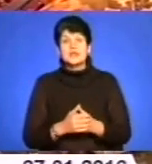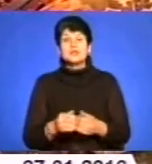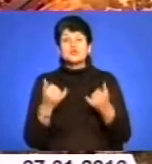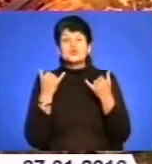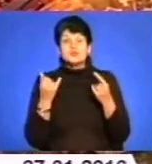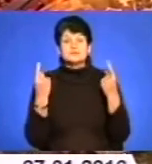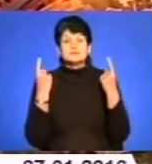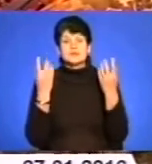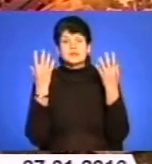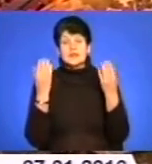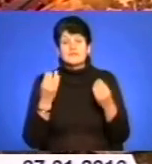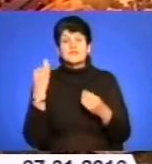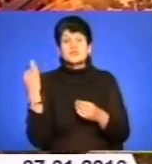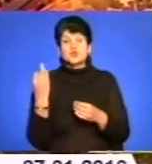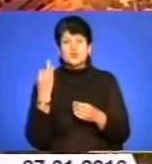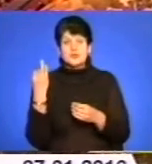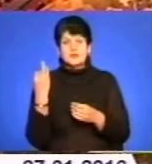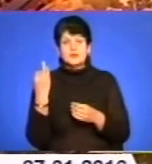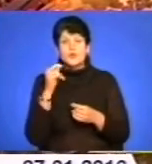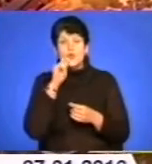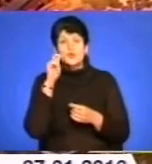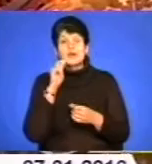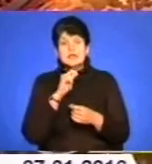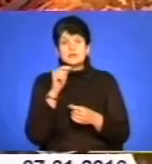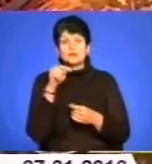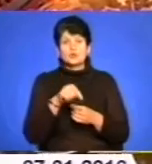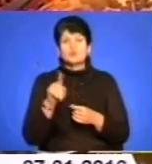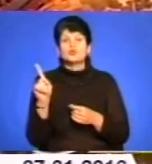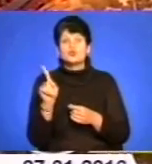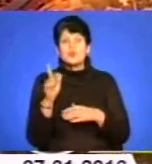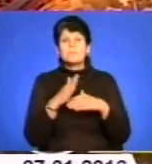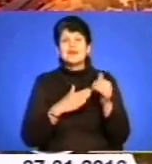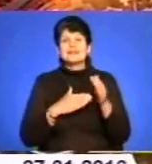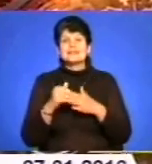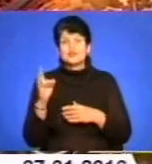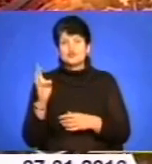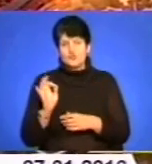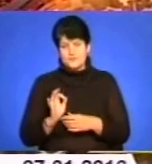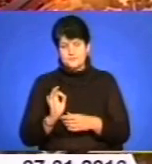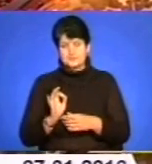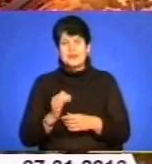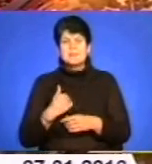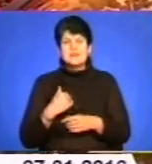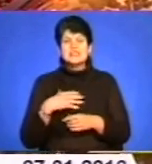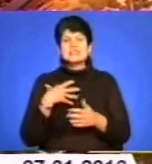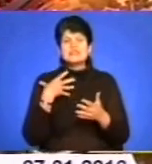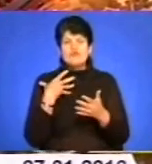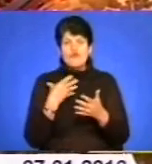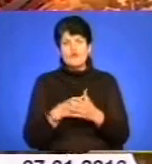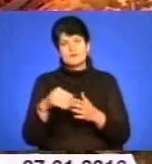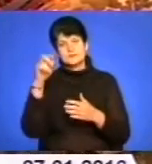визначальний день в історії України, тому що практично ми створюємо наше